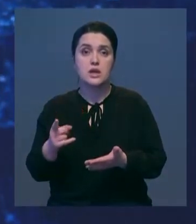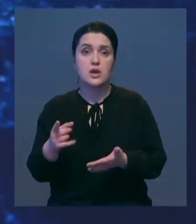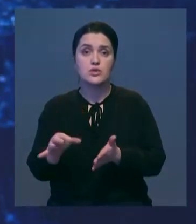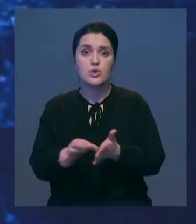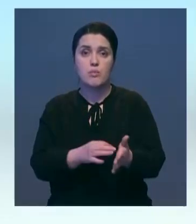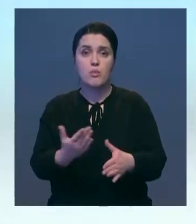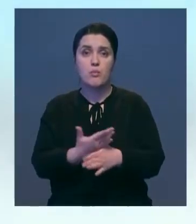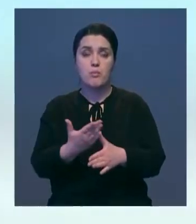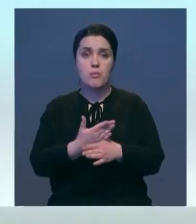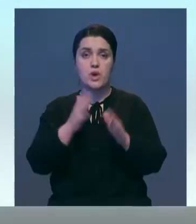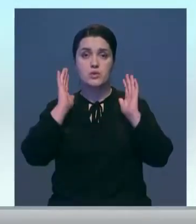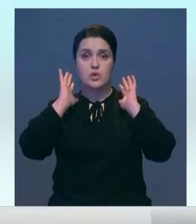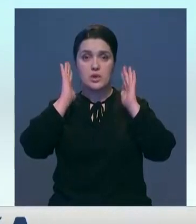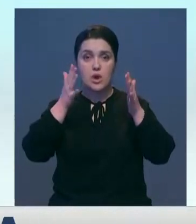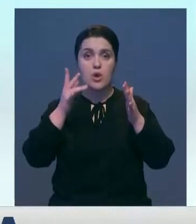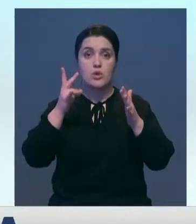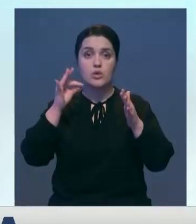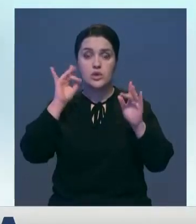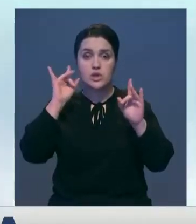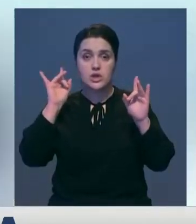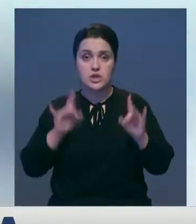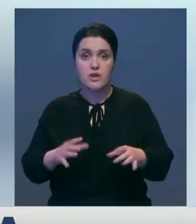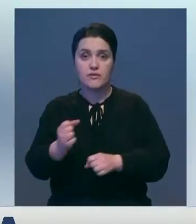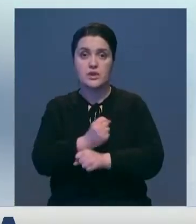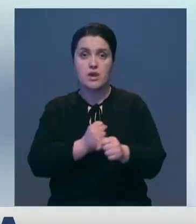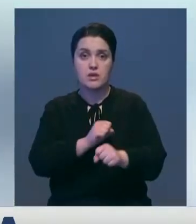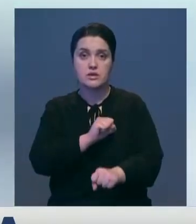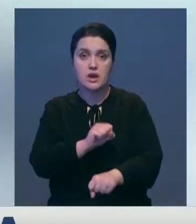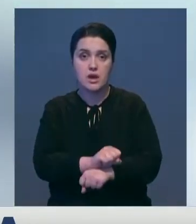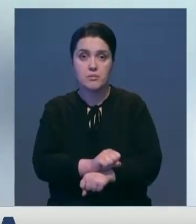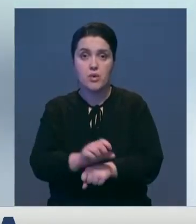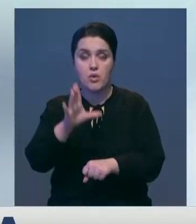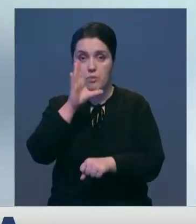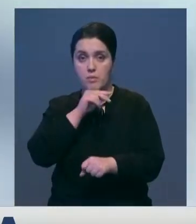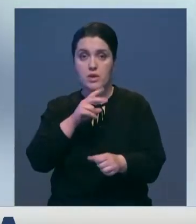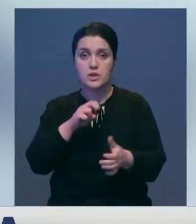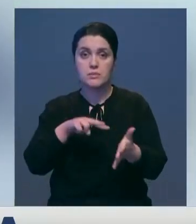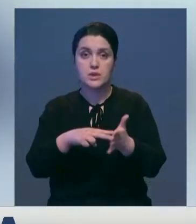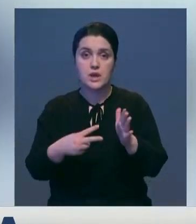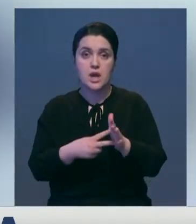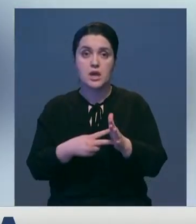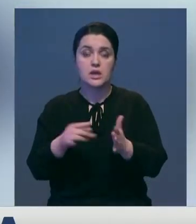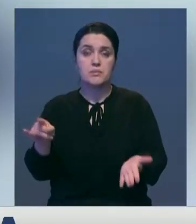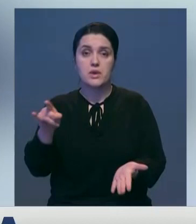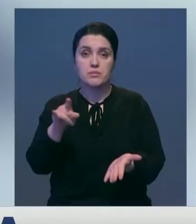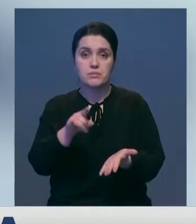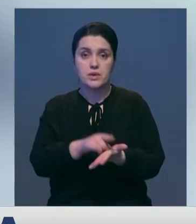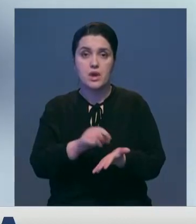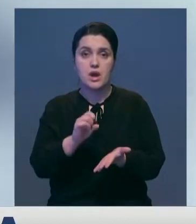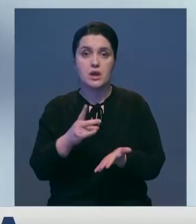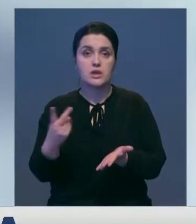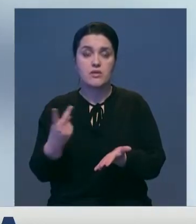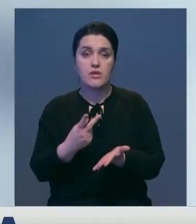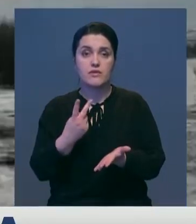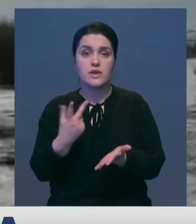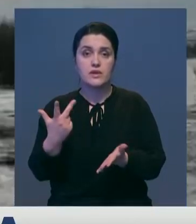требуется срочная помощь после инсульта но неожиданно двигатели заглохли экипаж сумел перейти на планирование и плавно посадить